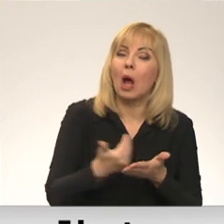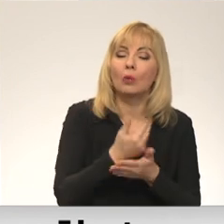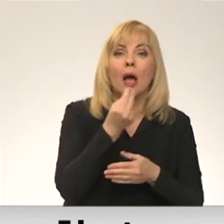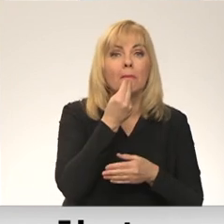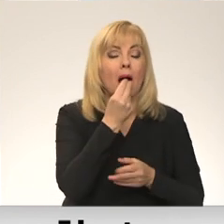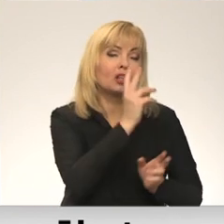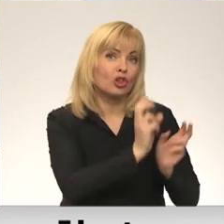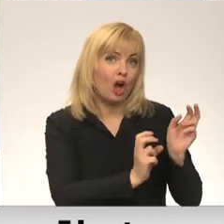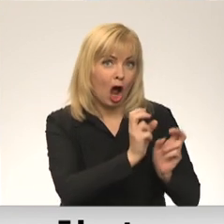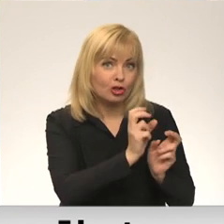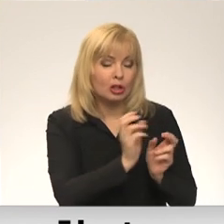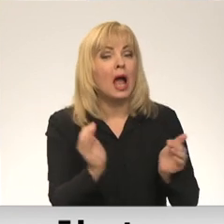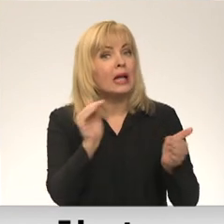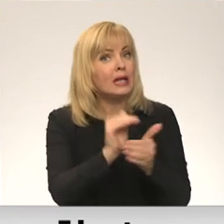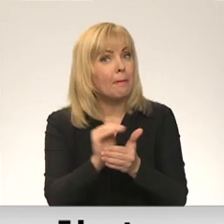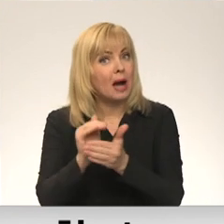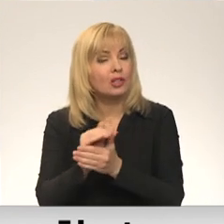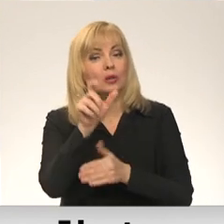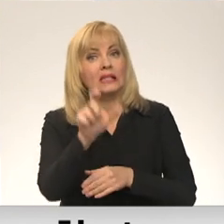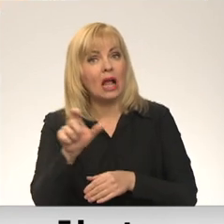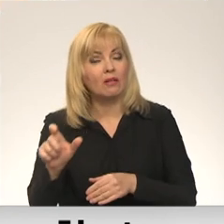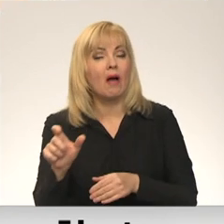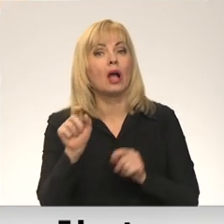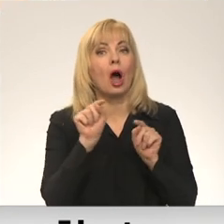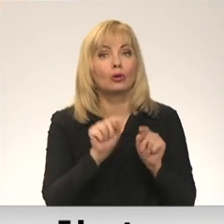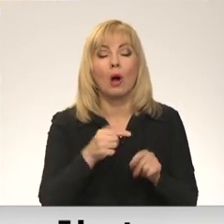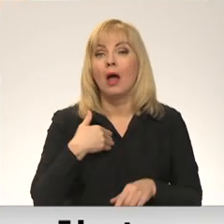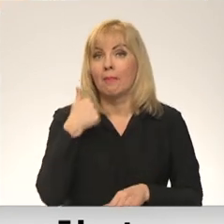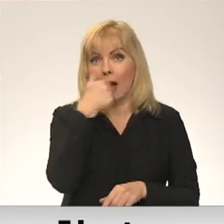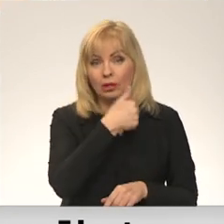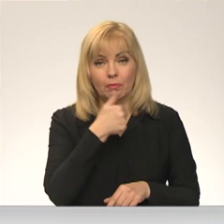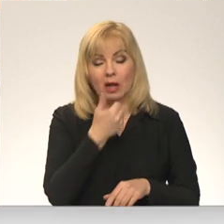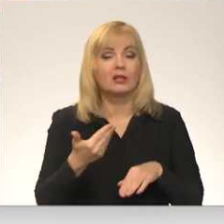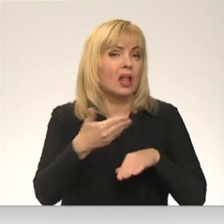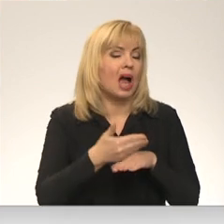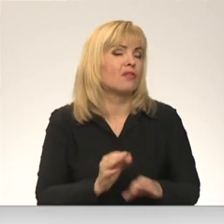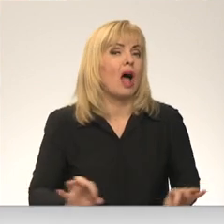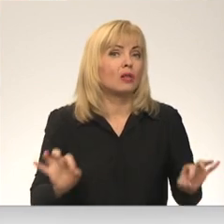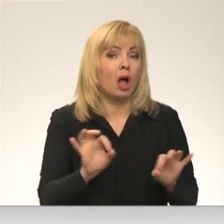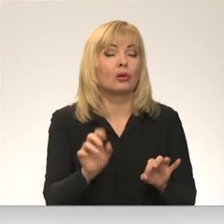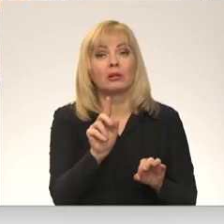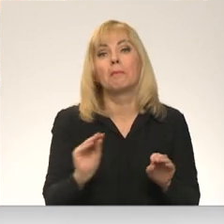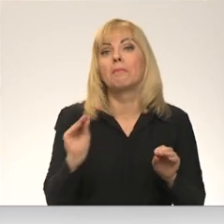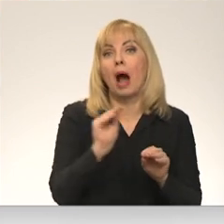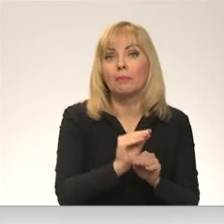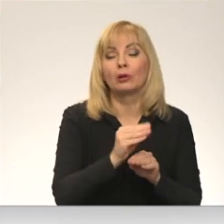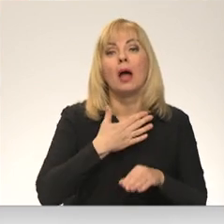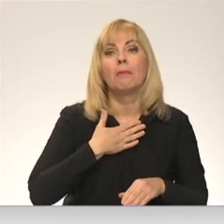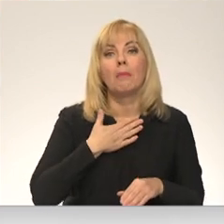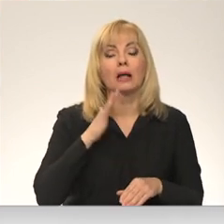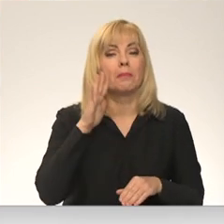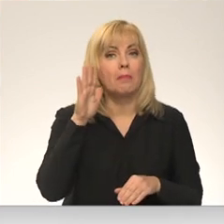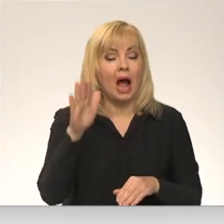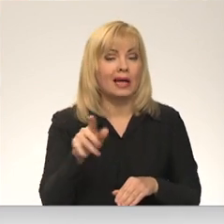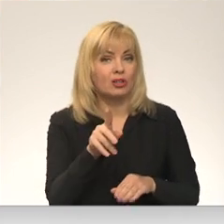pārtikas ražošanu un iepazīstināt cilvēkus ar to. Man personīgi tie neaizvieto neko. Tas ir tāds papildinājums, jo mana vīzija ar Karlos Baks,